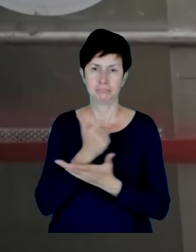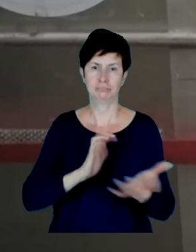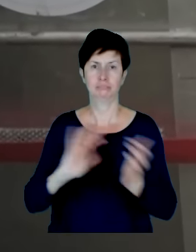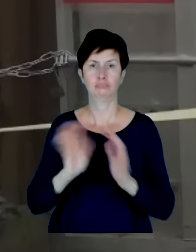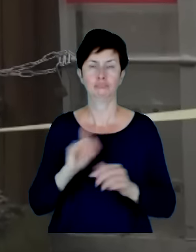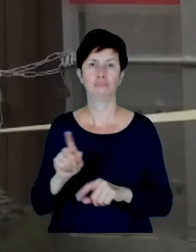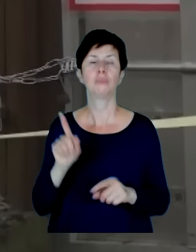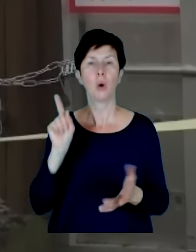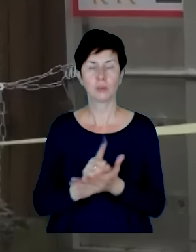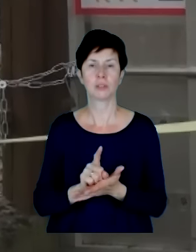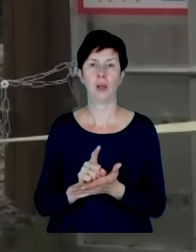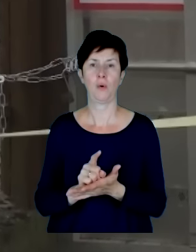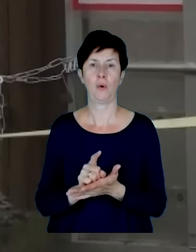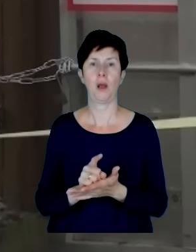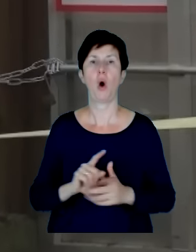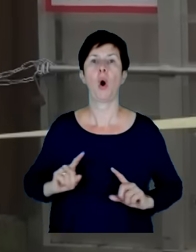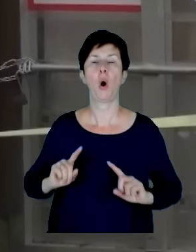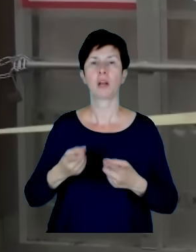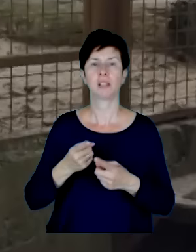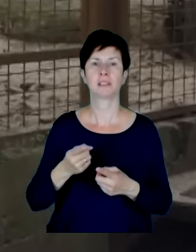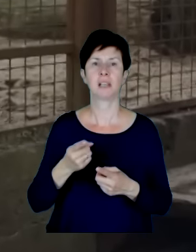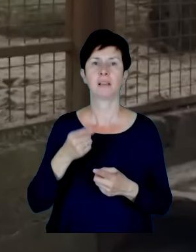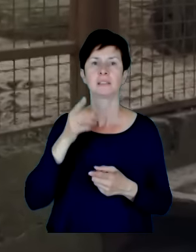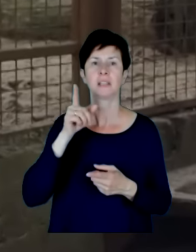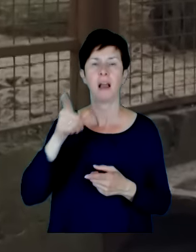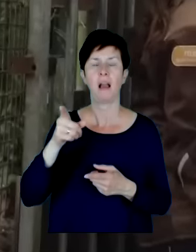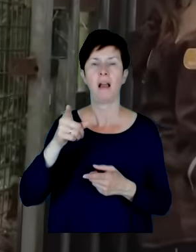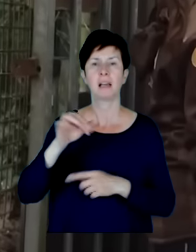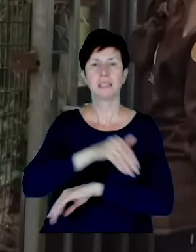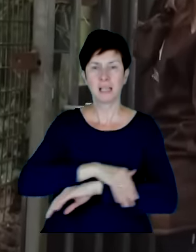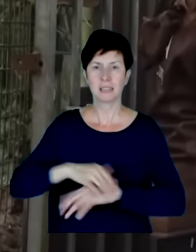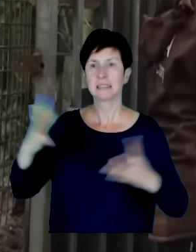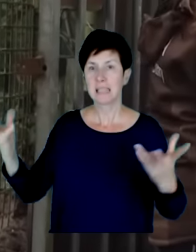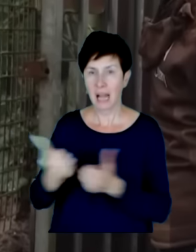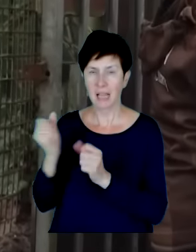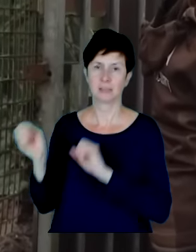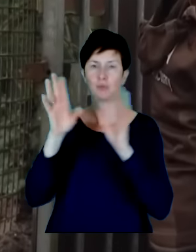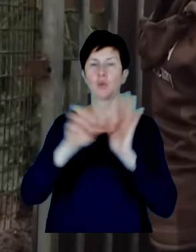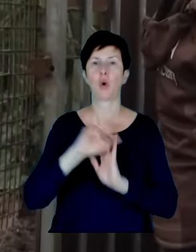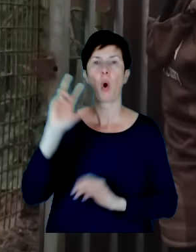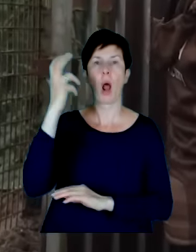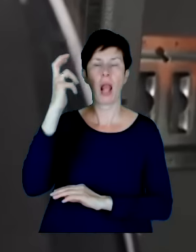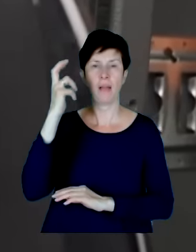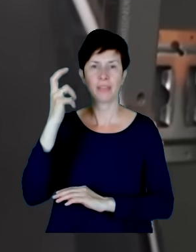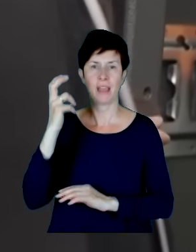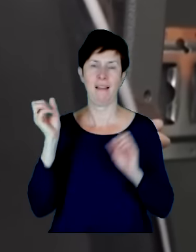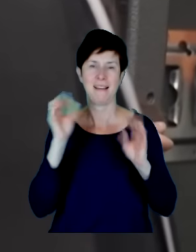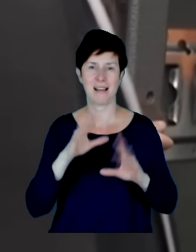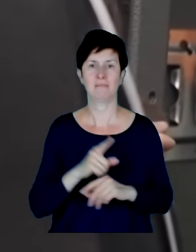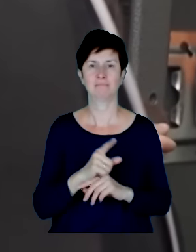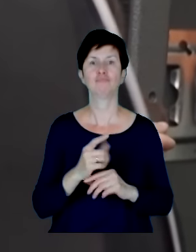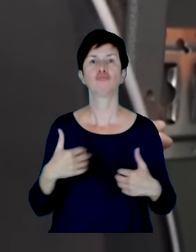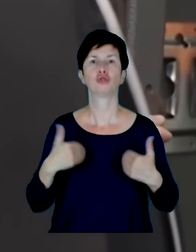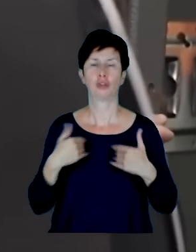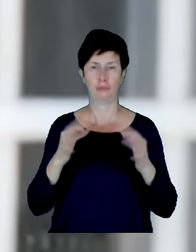pomocną dłoń wyciągnęła do nich organizacja for pa która odnalazła zguby i Umieściła je w holenderskim schronisku ich stan zdrowia poprawił się na